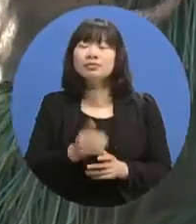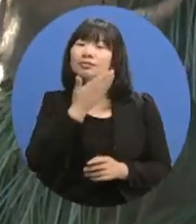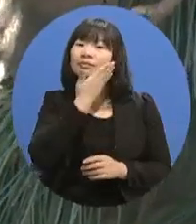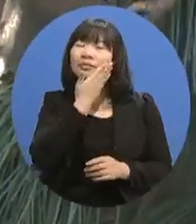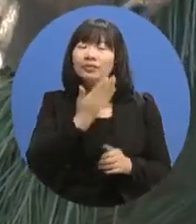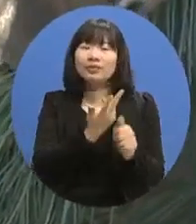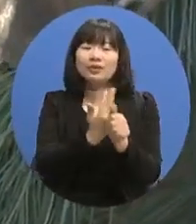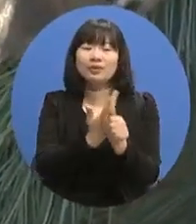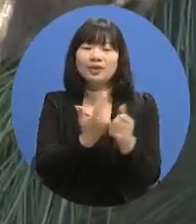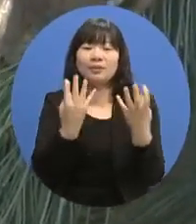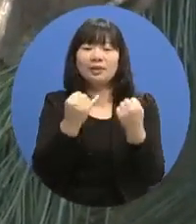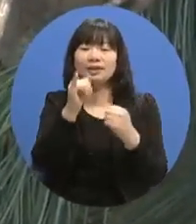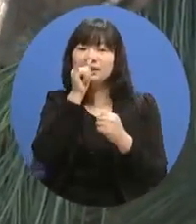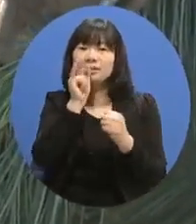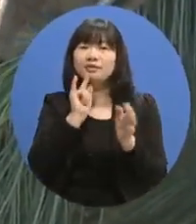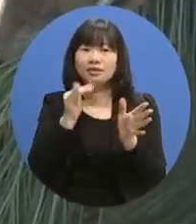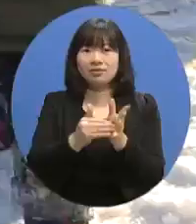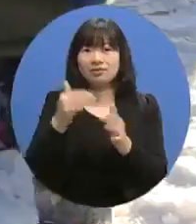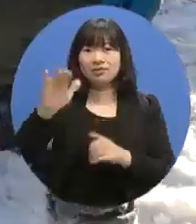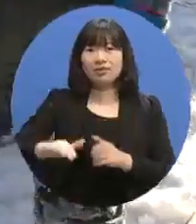귀여운 토끼들이 많이 있었는데요.